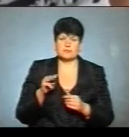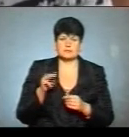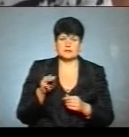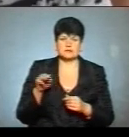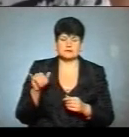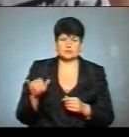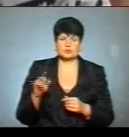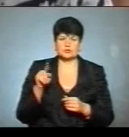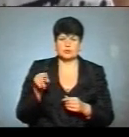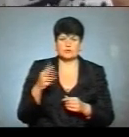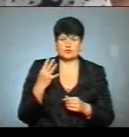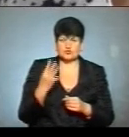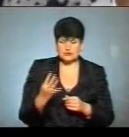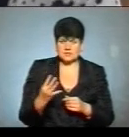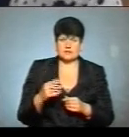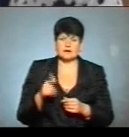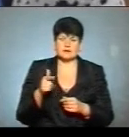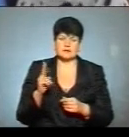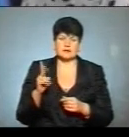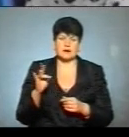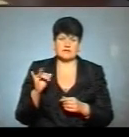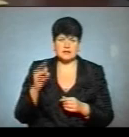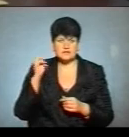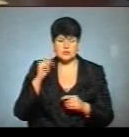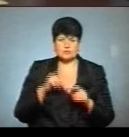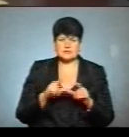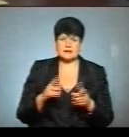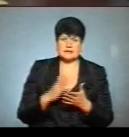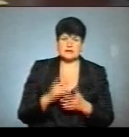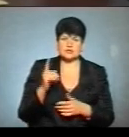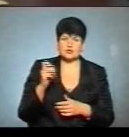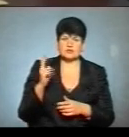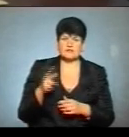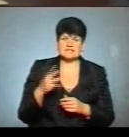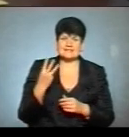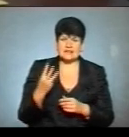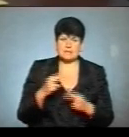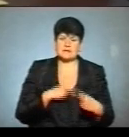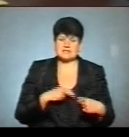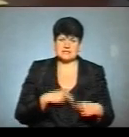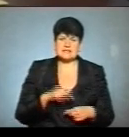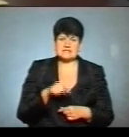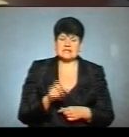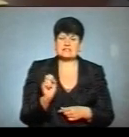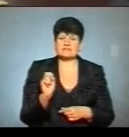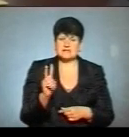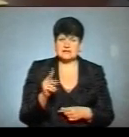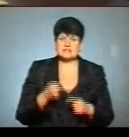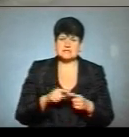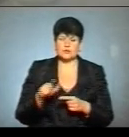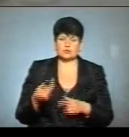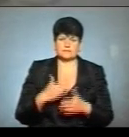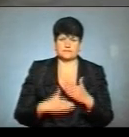номер 4 імені Михайла Парашчука Галини Кравець, у навчальному закладі є 123 працівники, з них 12 – особи з